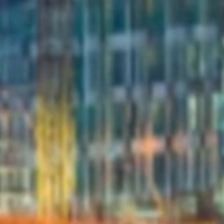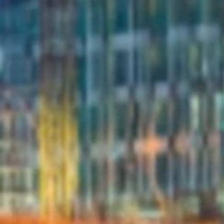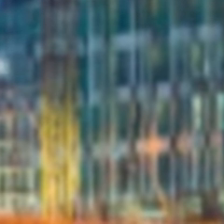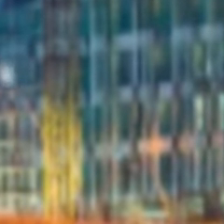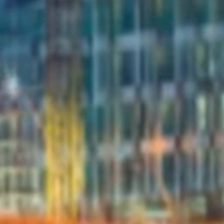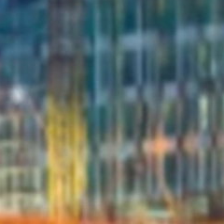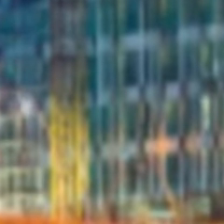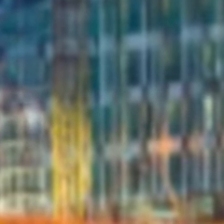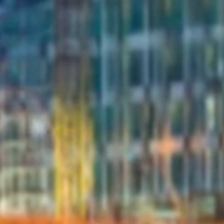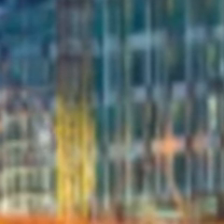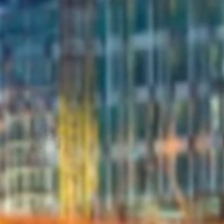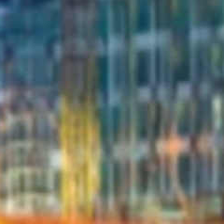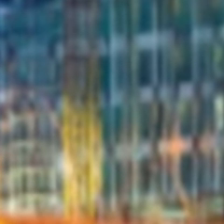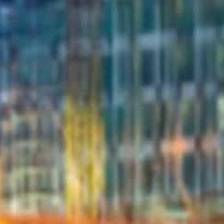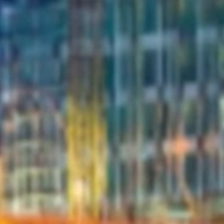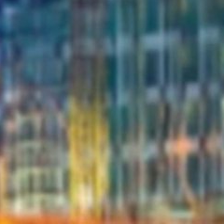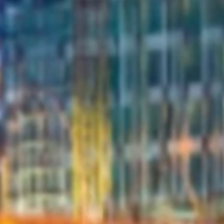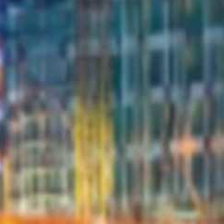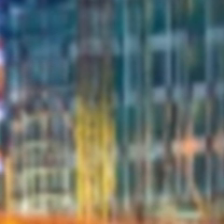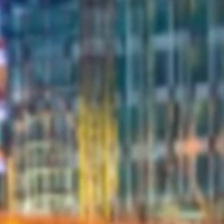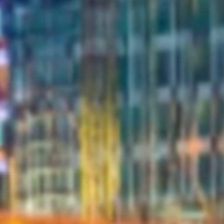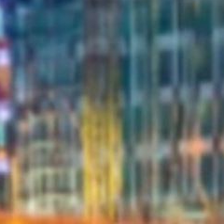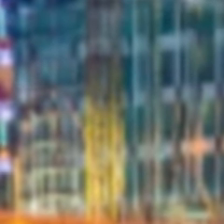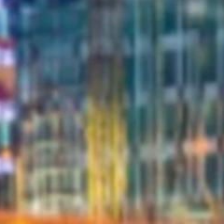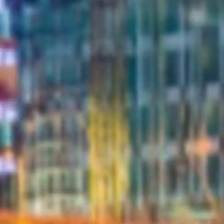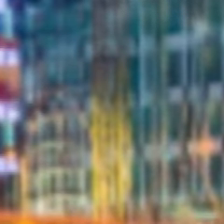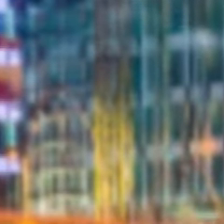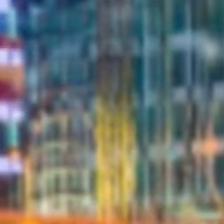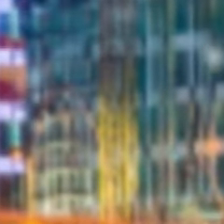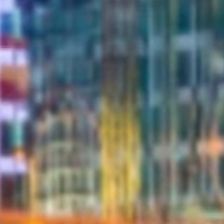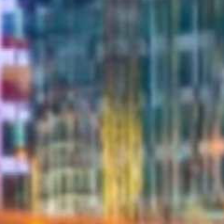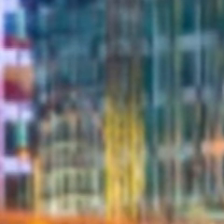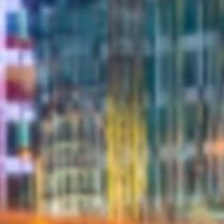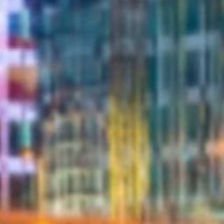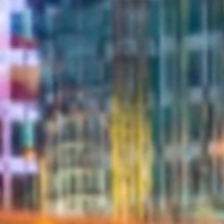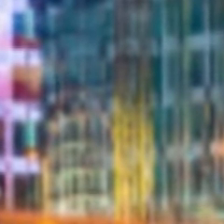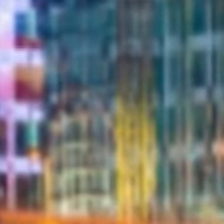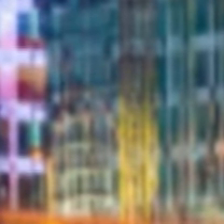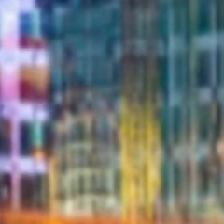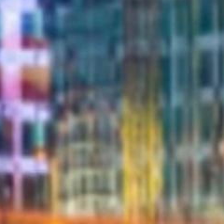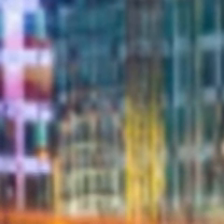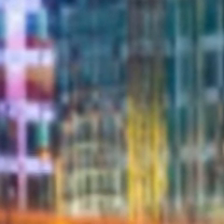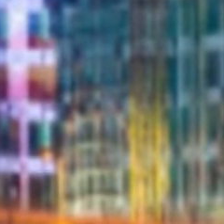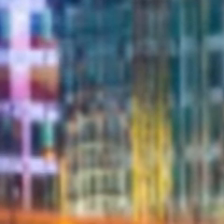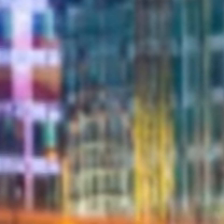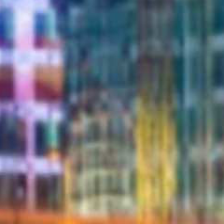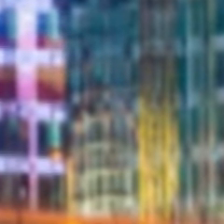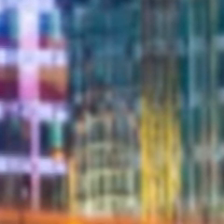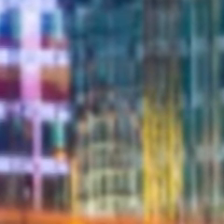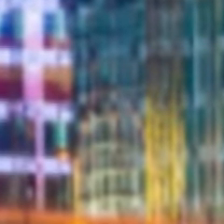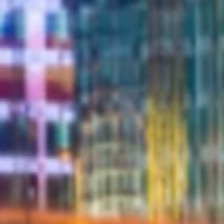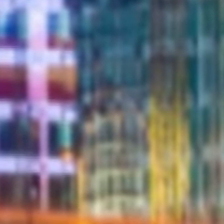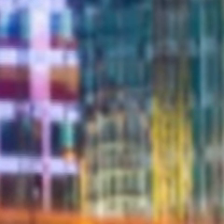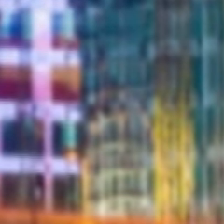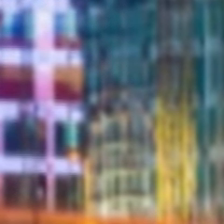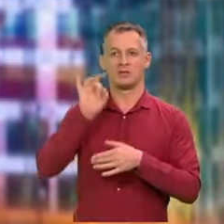Imagini apocaliptice vin din Orientul Mijlociu. În această seară, Iranul a atacat Israelul de două ori. Prima oară au fost